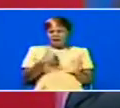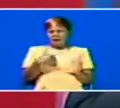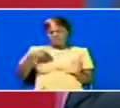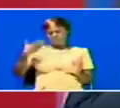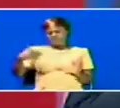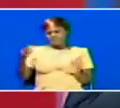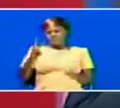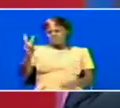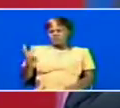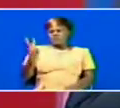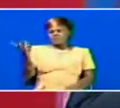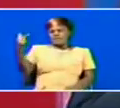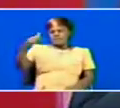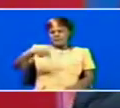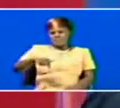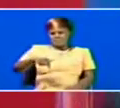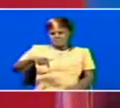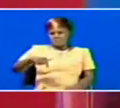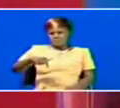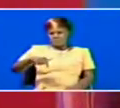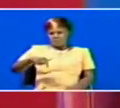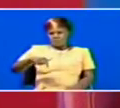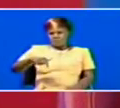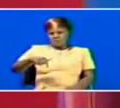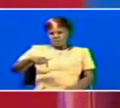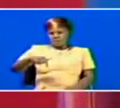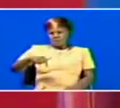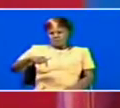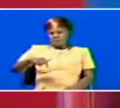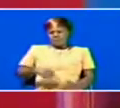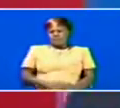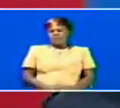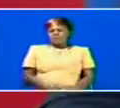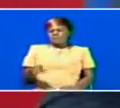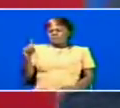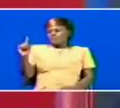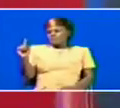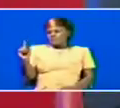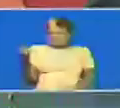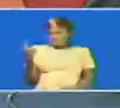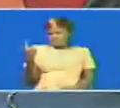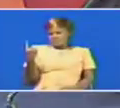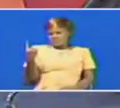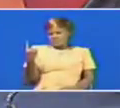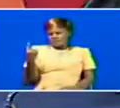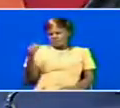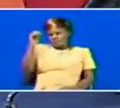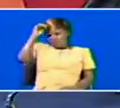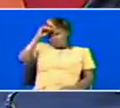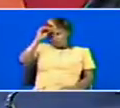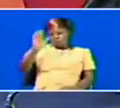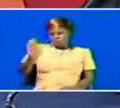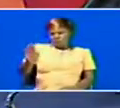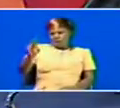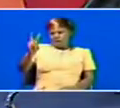kila siku ya Jumatano tunakuwa naye. Karibu sana wakili George Kithi. Asante, shukran. Kwanza kabisa ndakupa fursa utoe maoni yako mawili